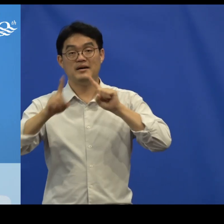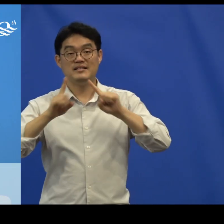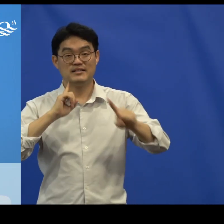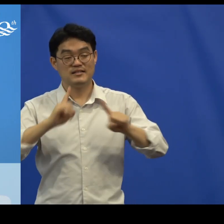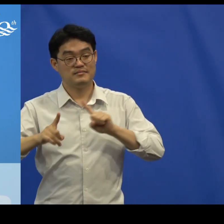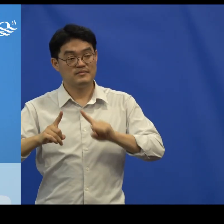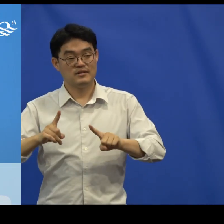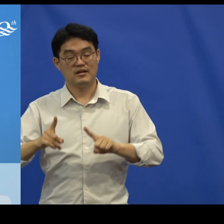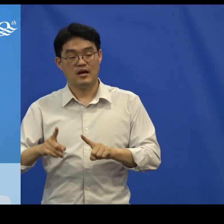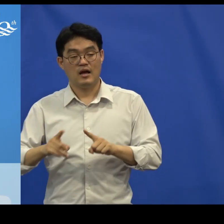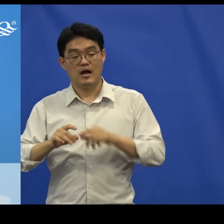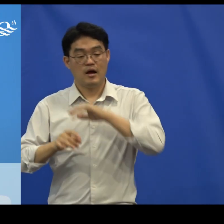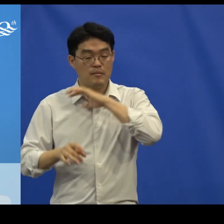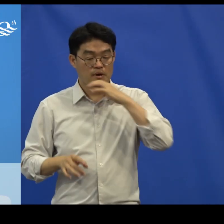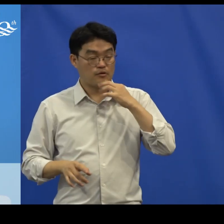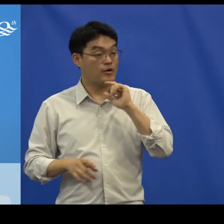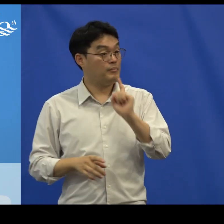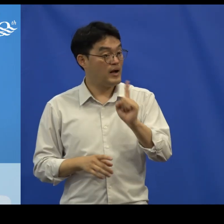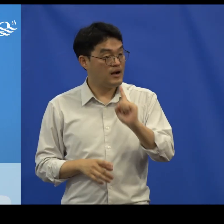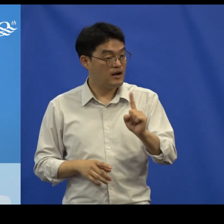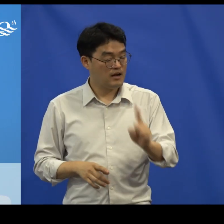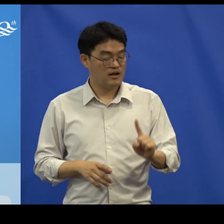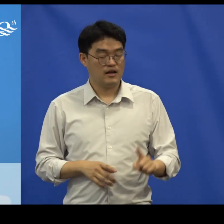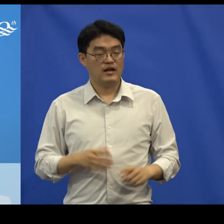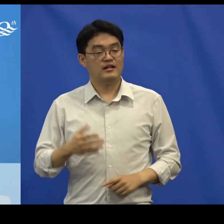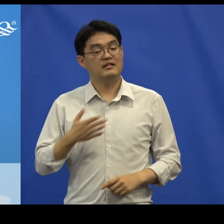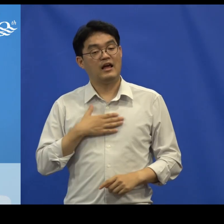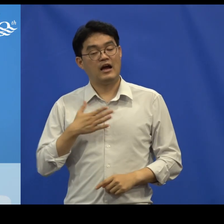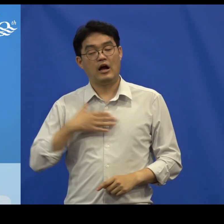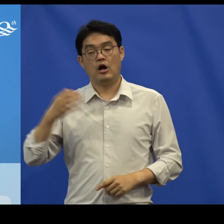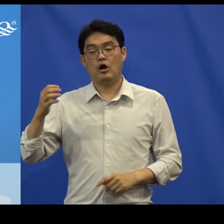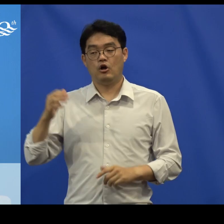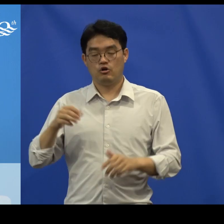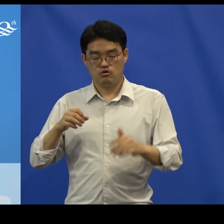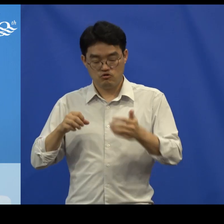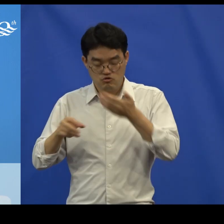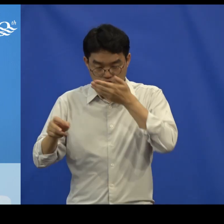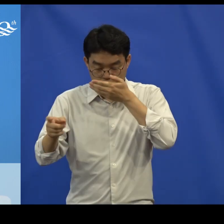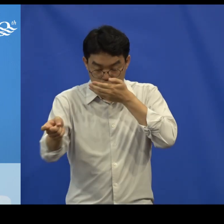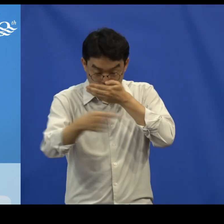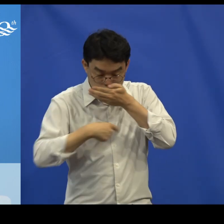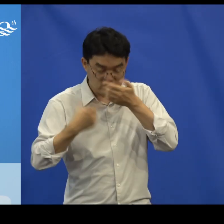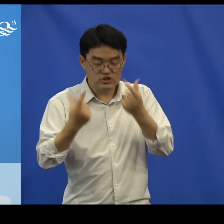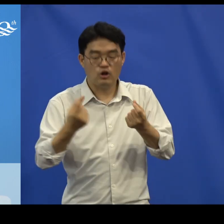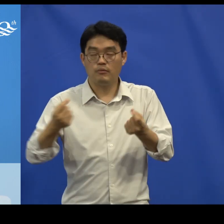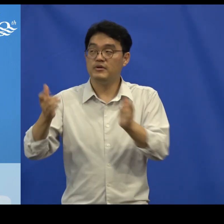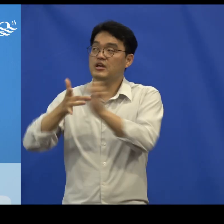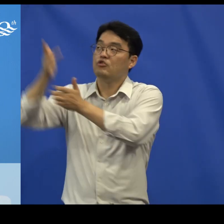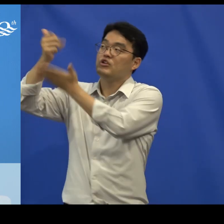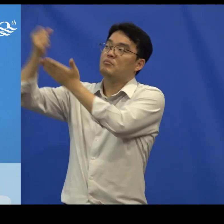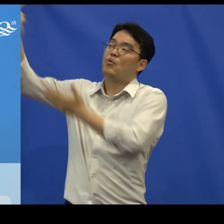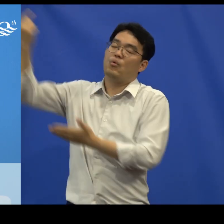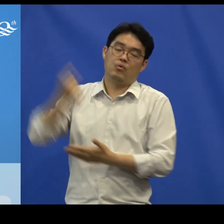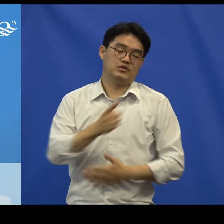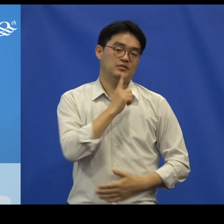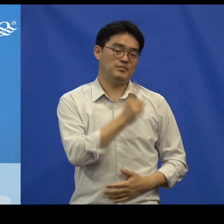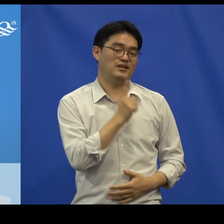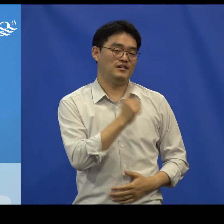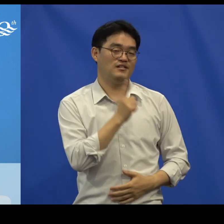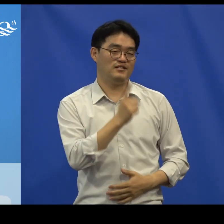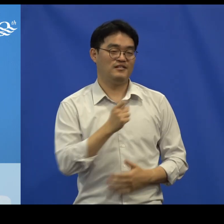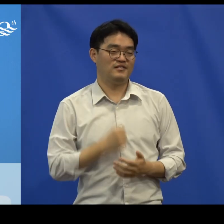도둑이 맨날 몇 시에 오겠다고 얘기하지 않죠? 그럼 뭐 경찰하고 딱 준비하고 있어 잡으면 되는